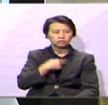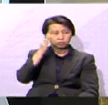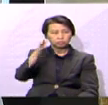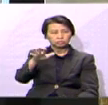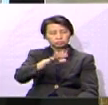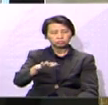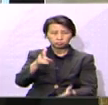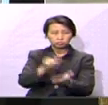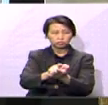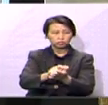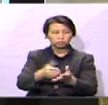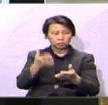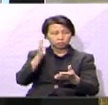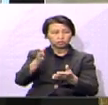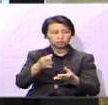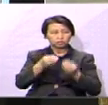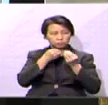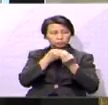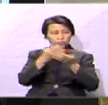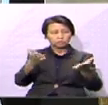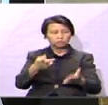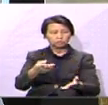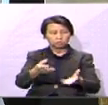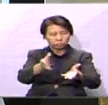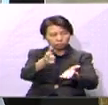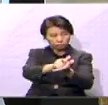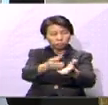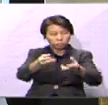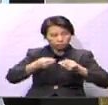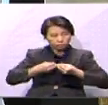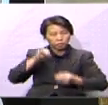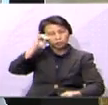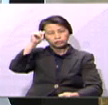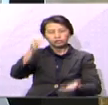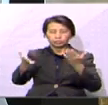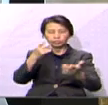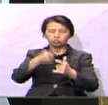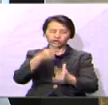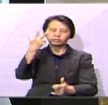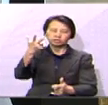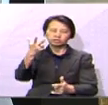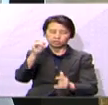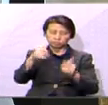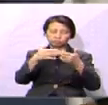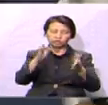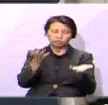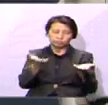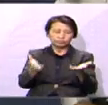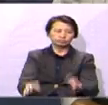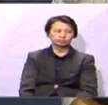mengikut laporan yang kita yang disampaikan kepada kita yang insyaAllah by bulan Mac, Dream Zone akan dibuka.